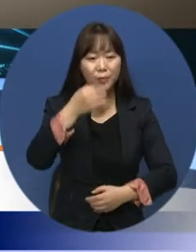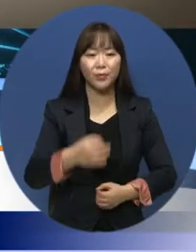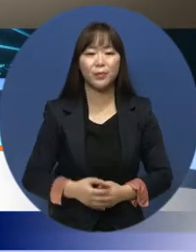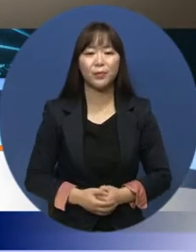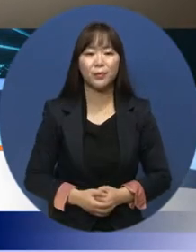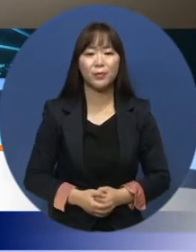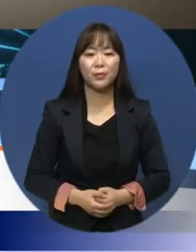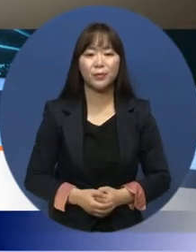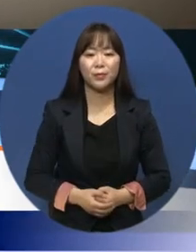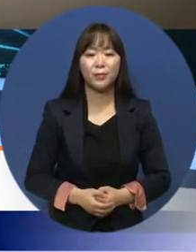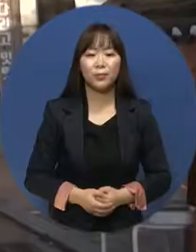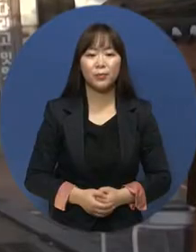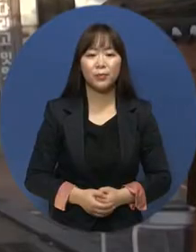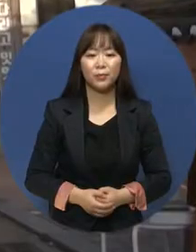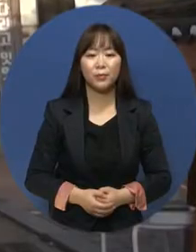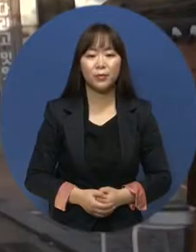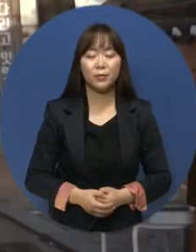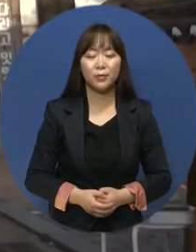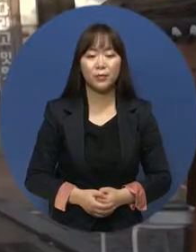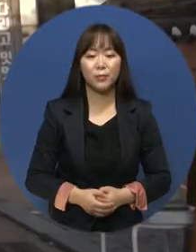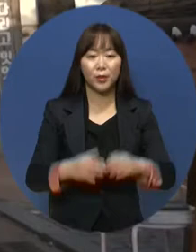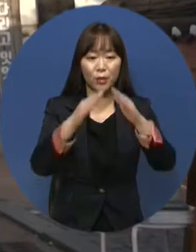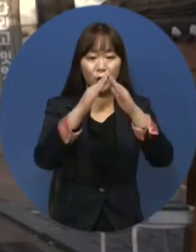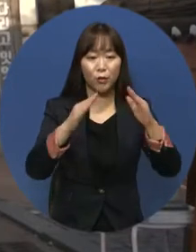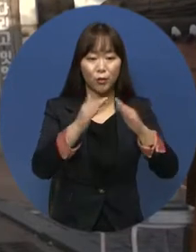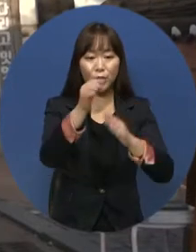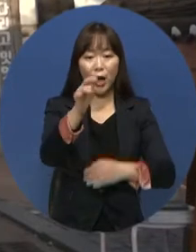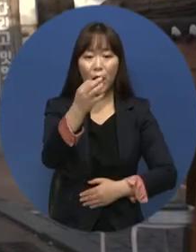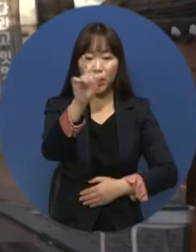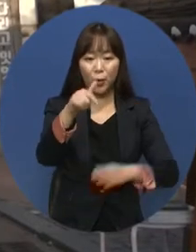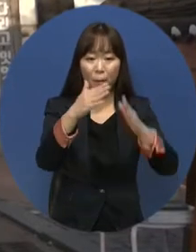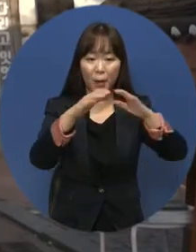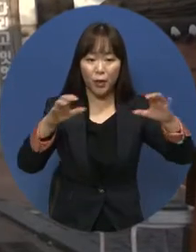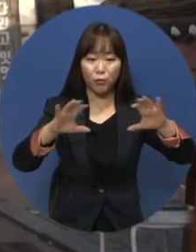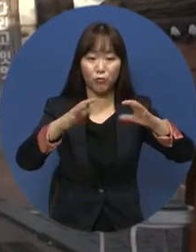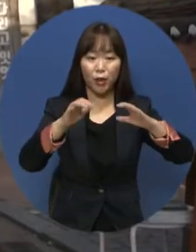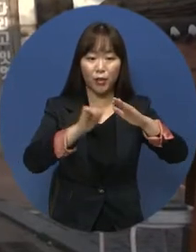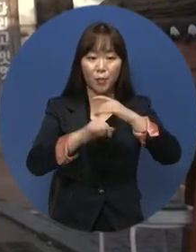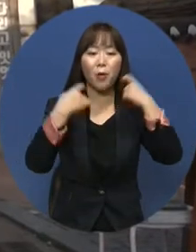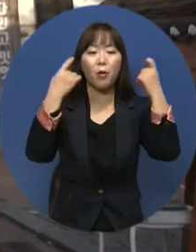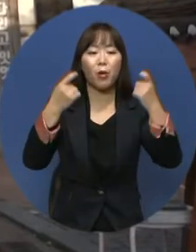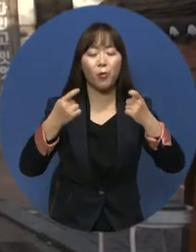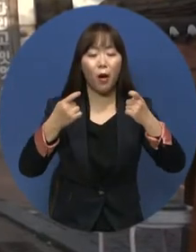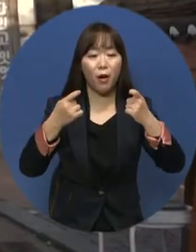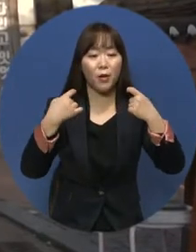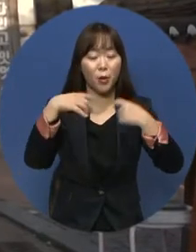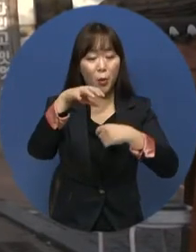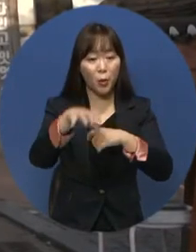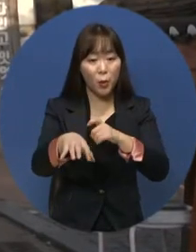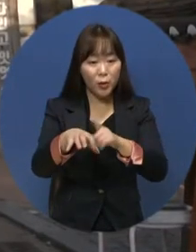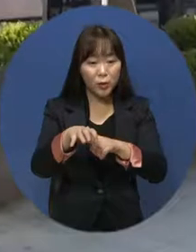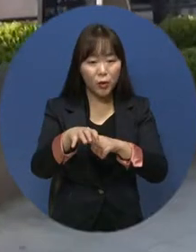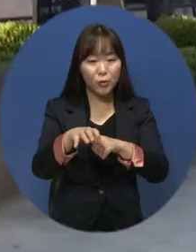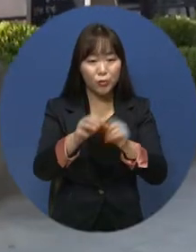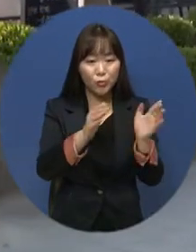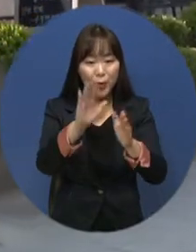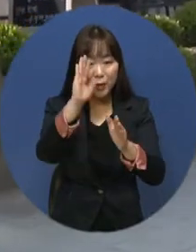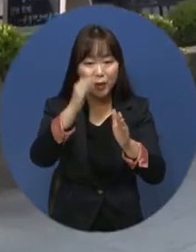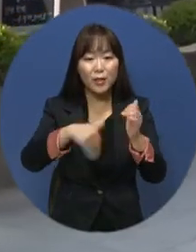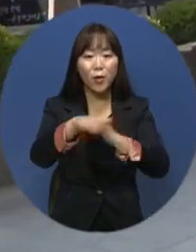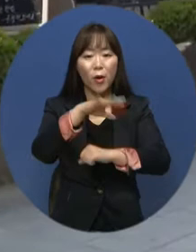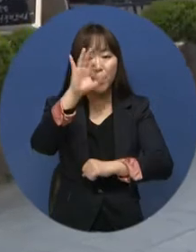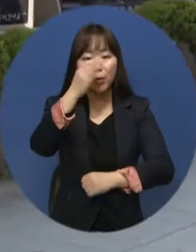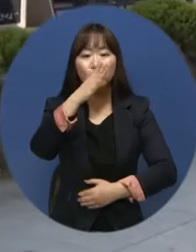다녀왔습니다 전주 한옥마을이 국가대표 관광 여행지 로 자리잡게 된 과정을 한 눈에 알아볼 수